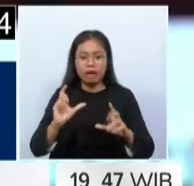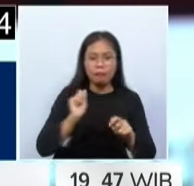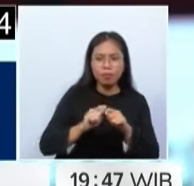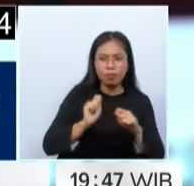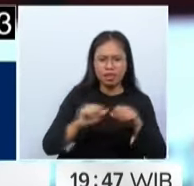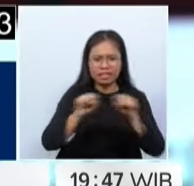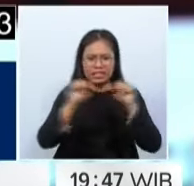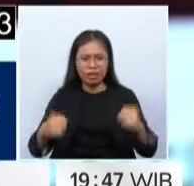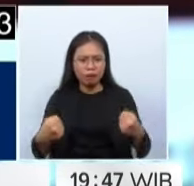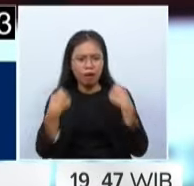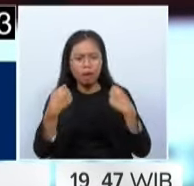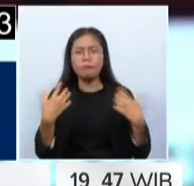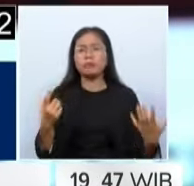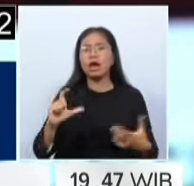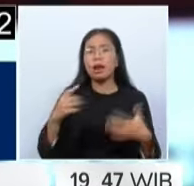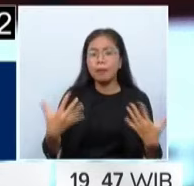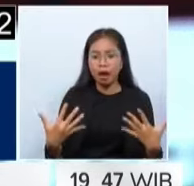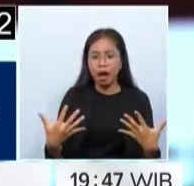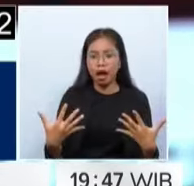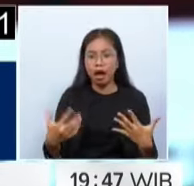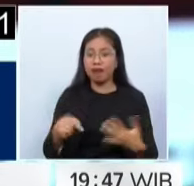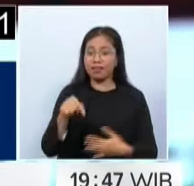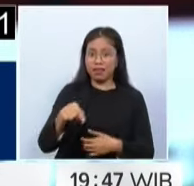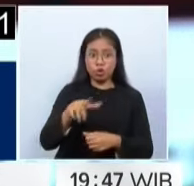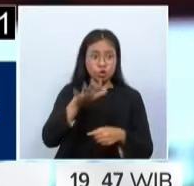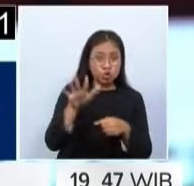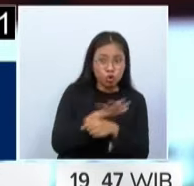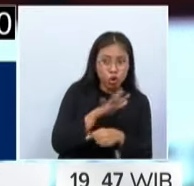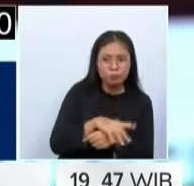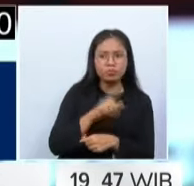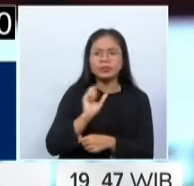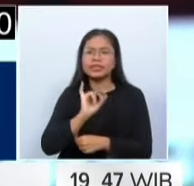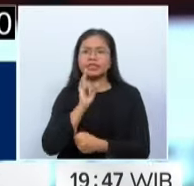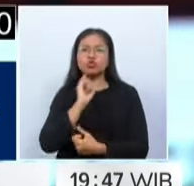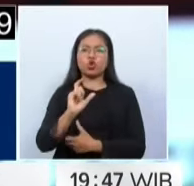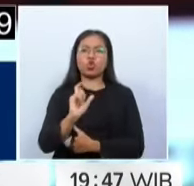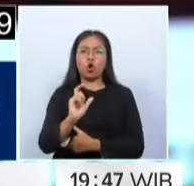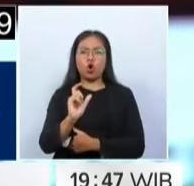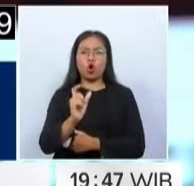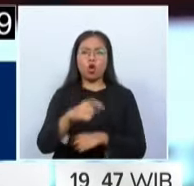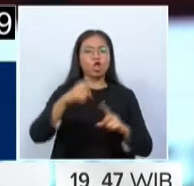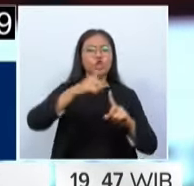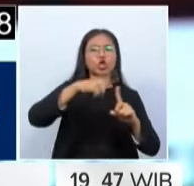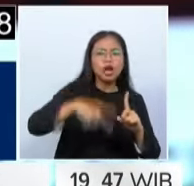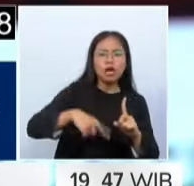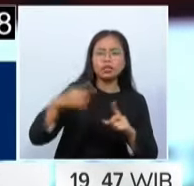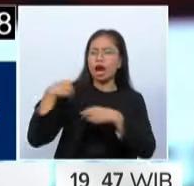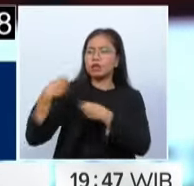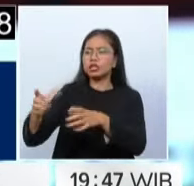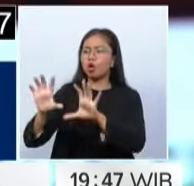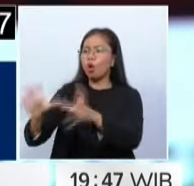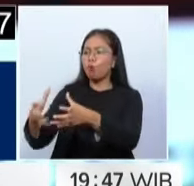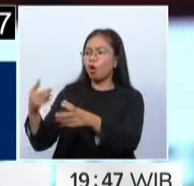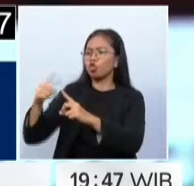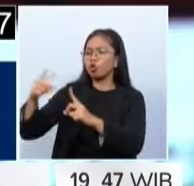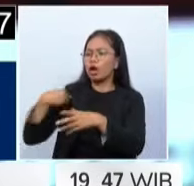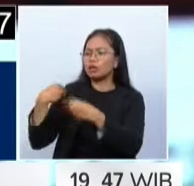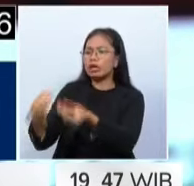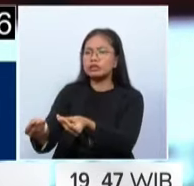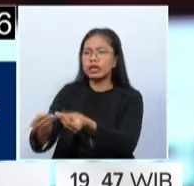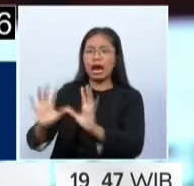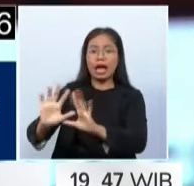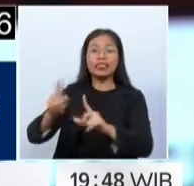cyber yang serius dan ini tidak cukup dengan memberikan tugas pada sekelompok orang satu adalah dengan